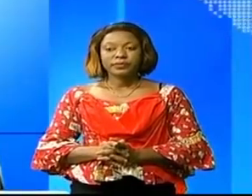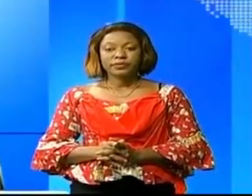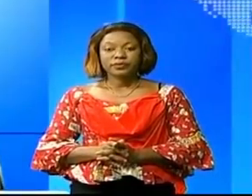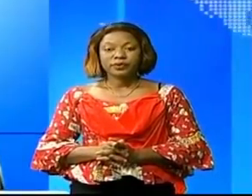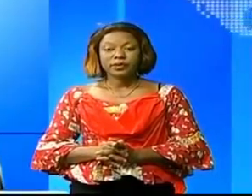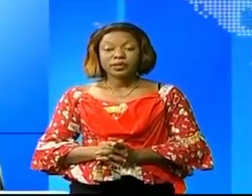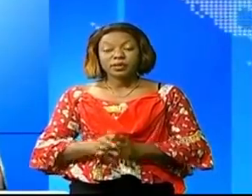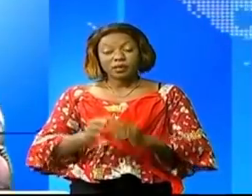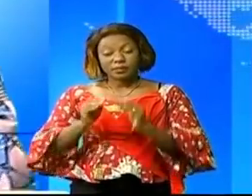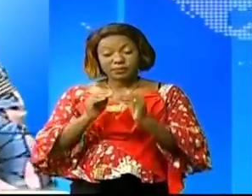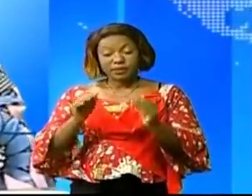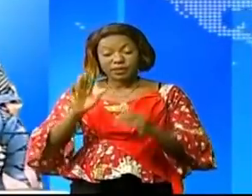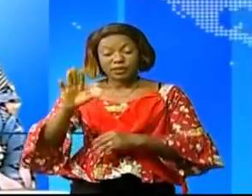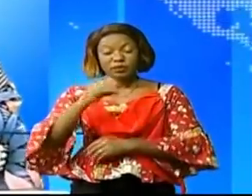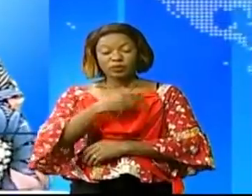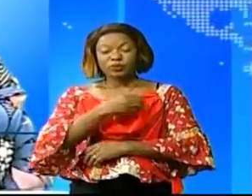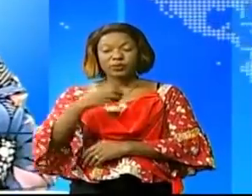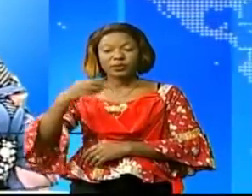Repose en paix, Cyril